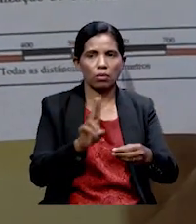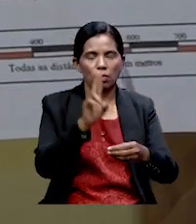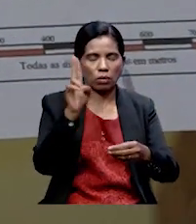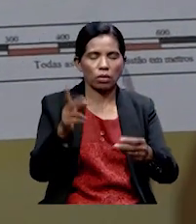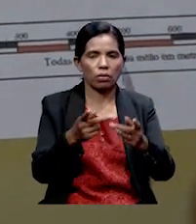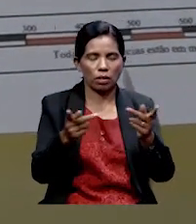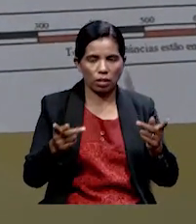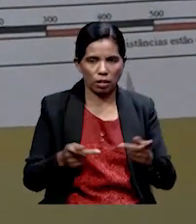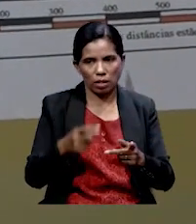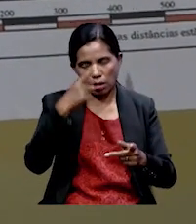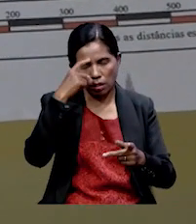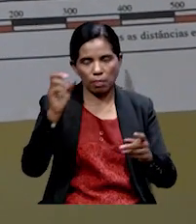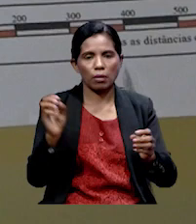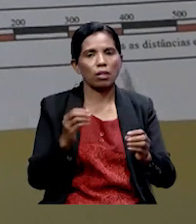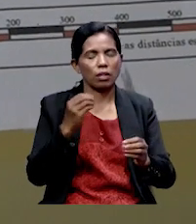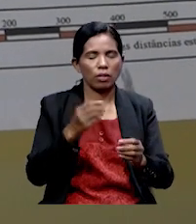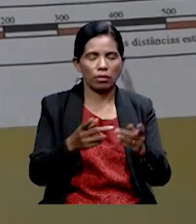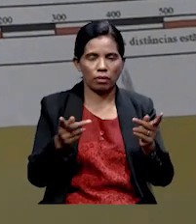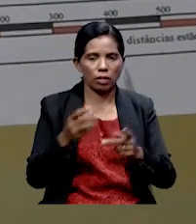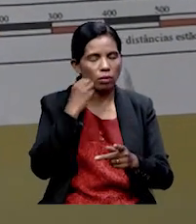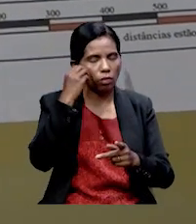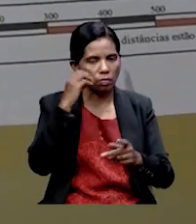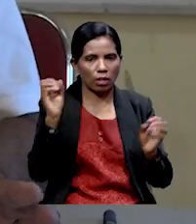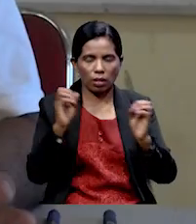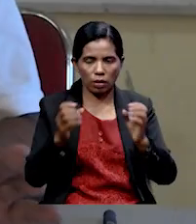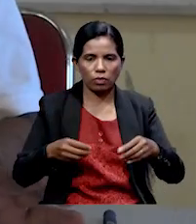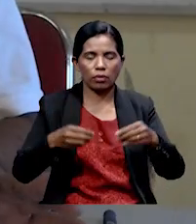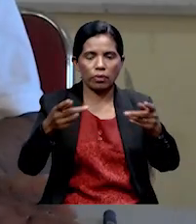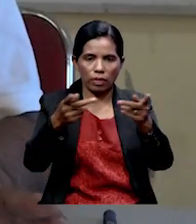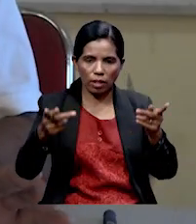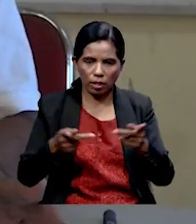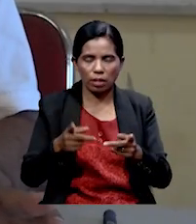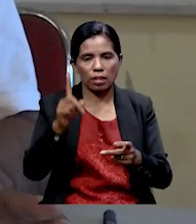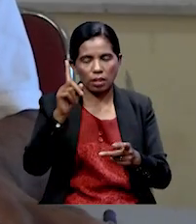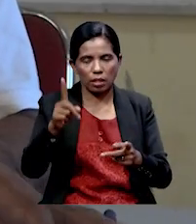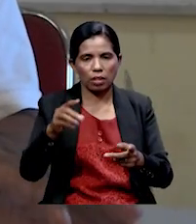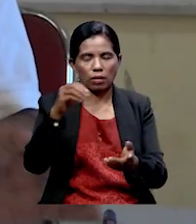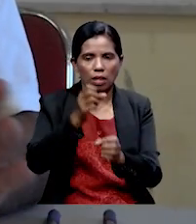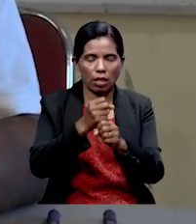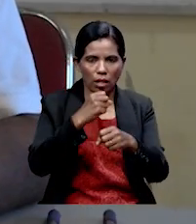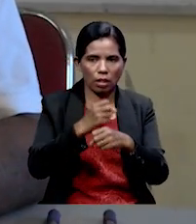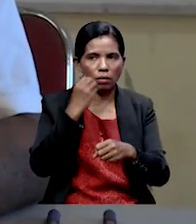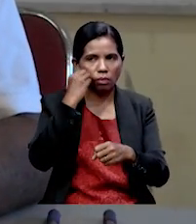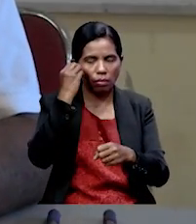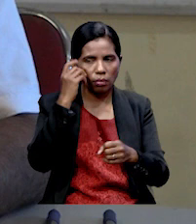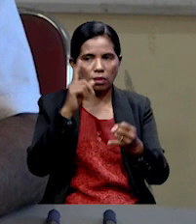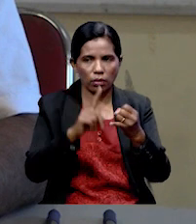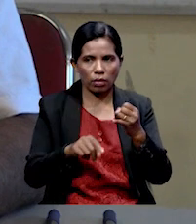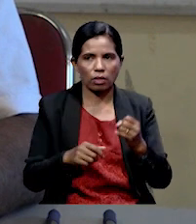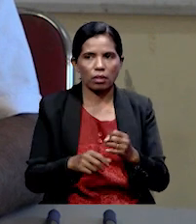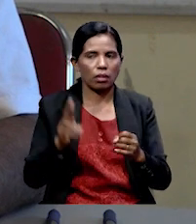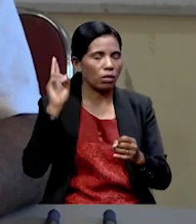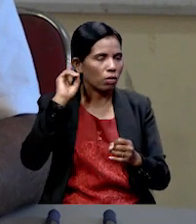traine tamba fatin la iha fo pada supida basira te la ba na kleur rona ba